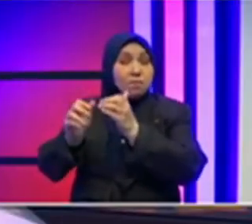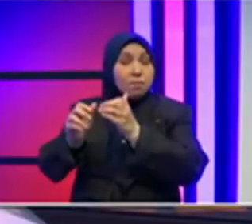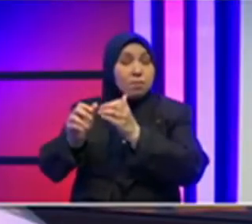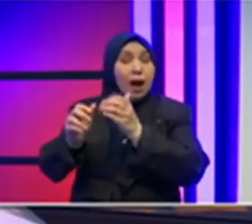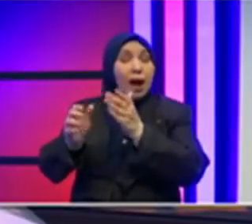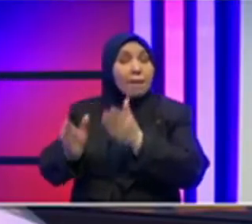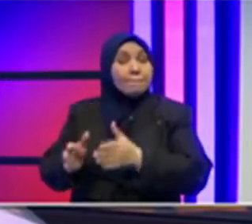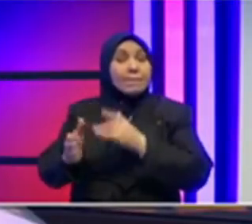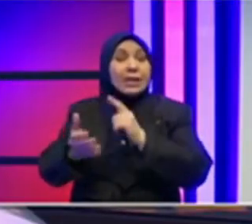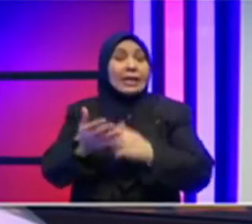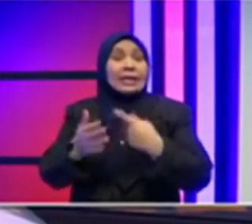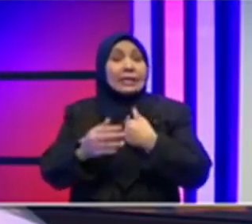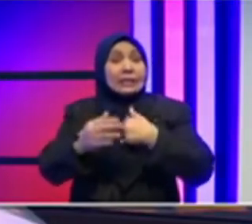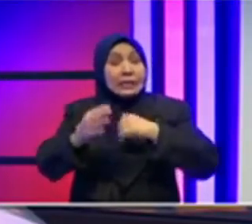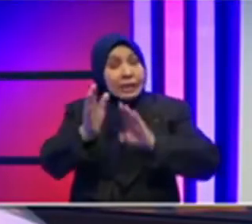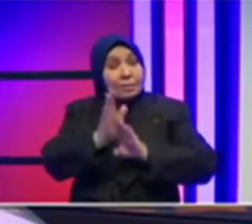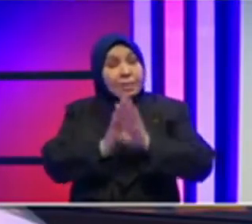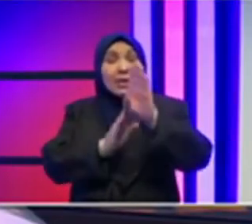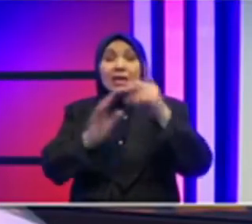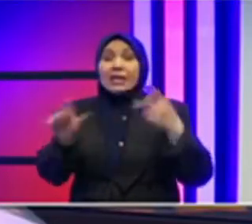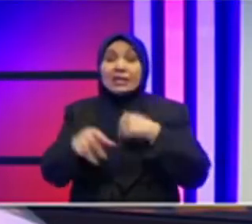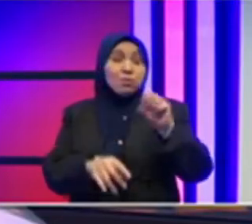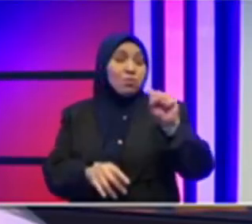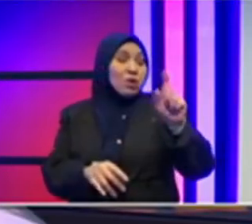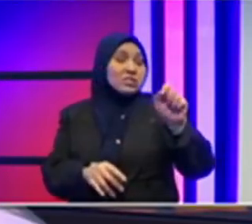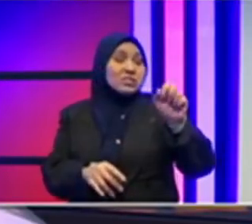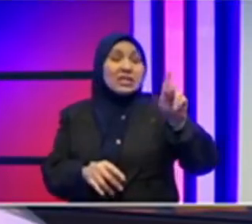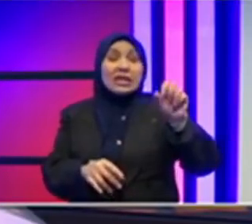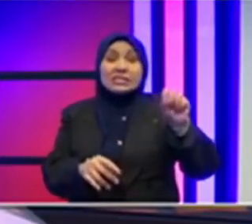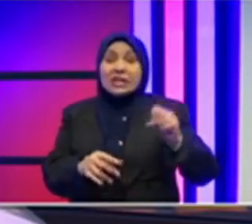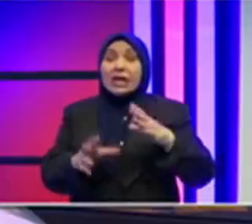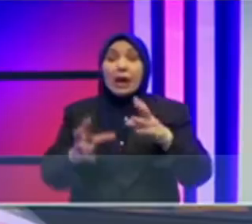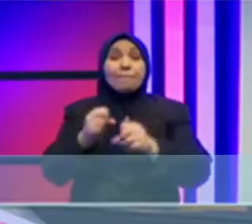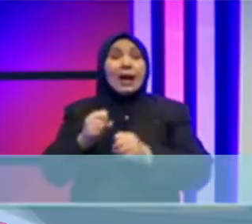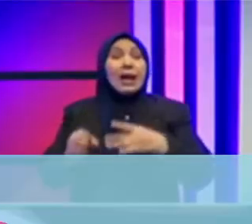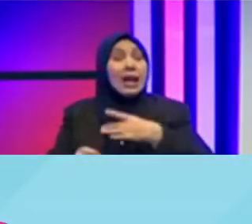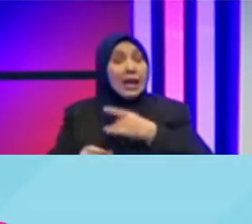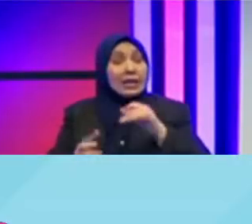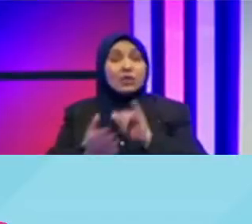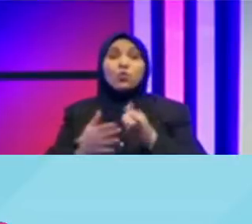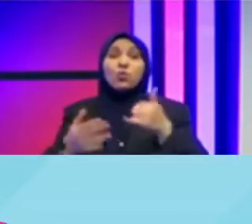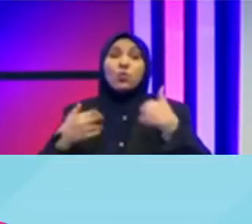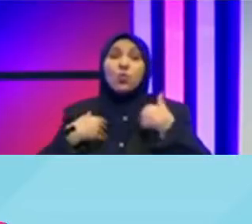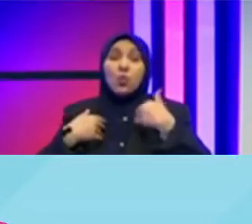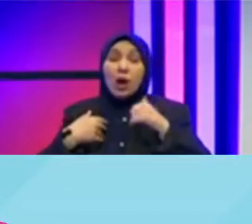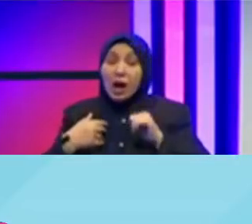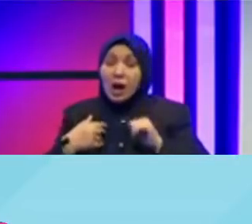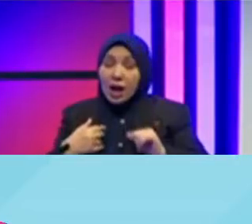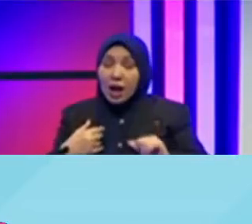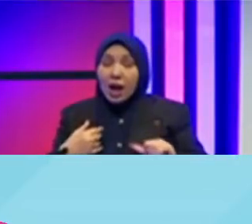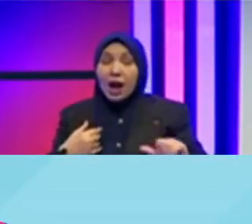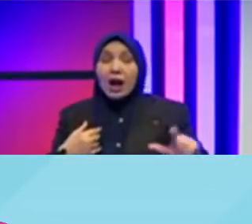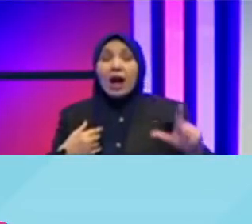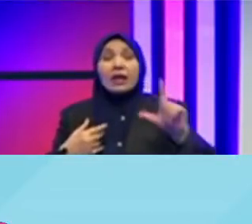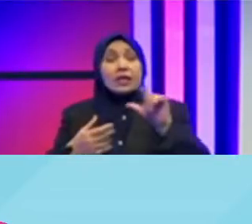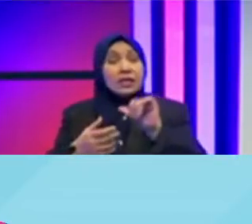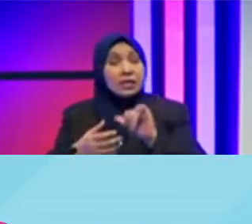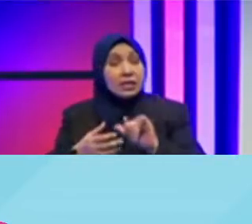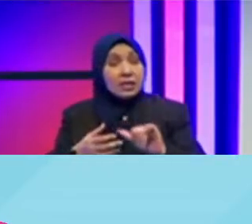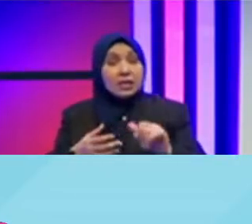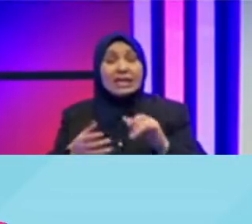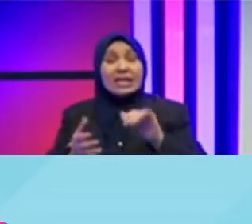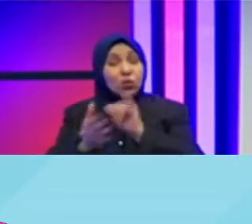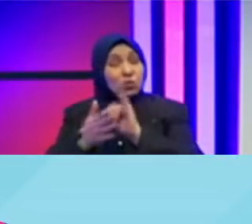yang kita bina, kan kita buat status, dapat like banyak-banyak, itu semua adalah qaddamat yadak. wa annallaha